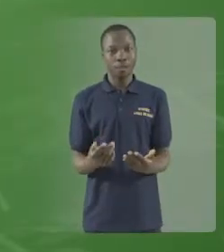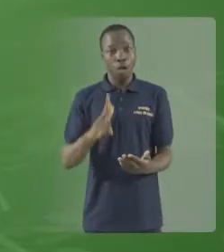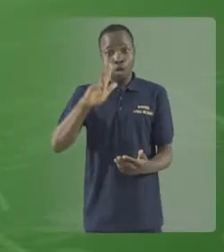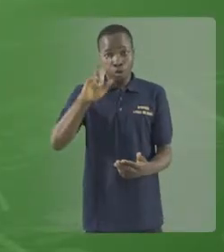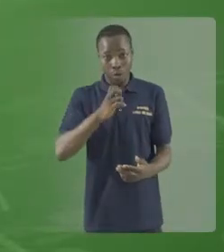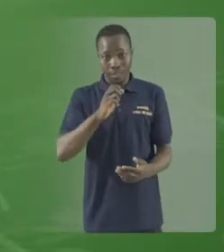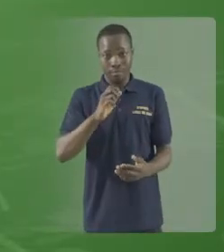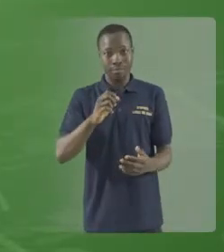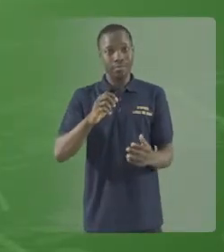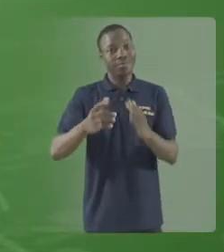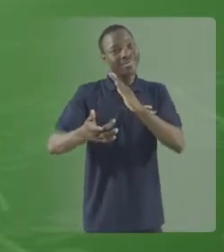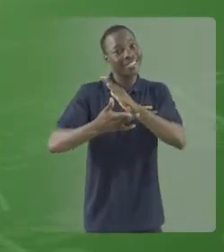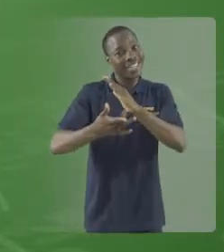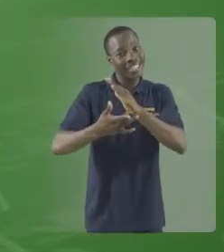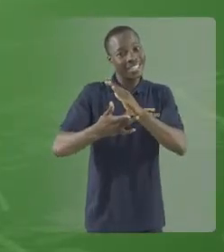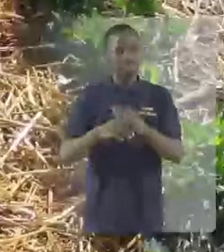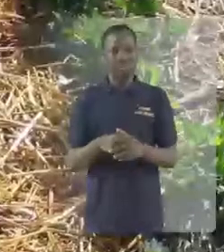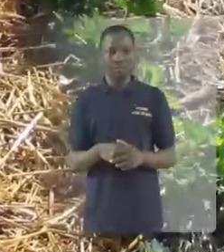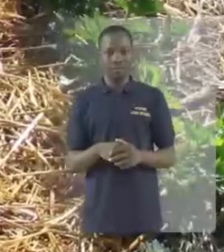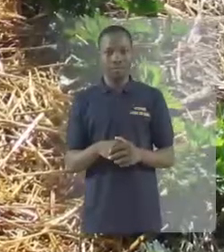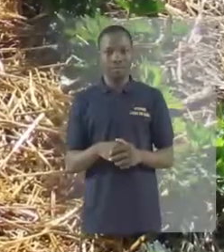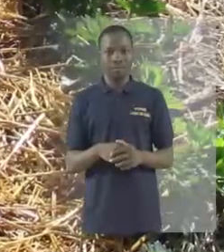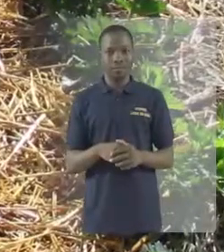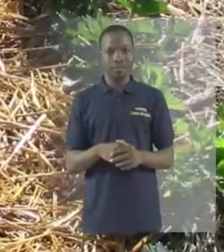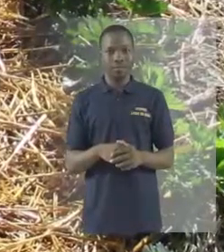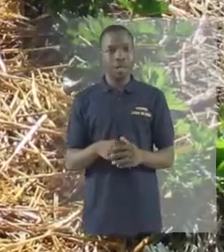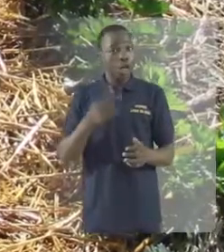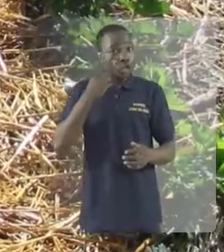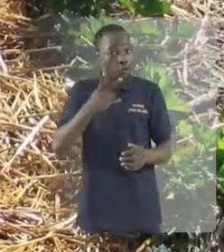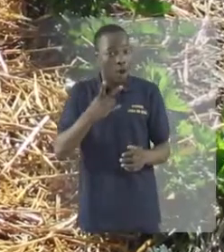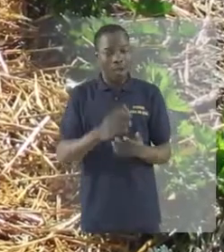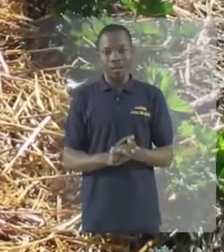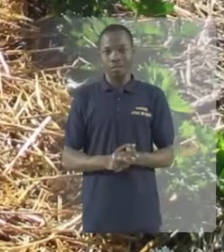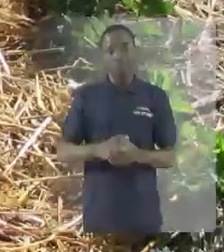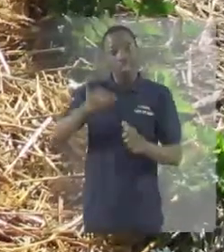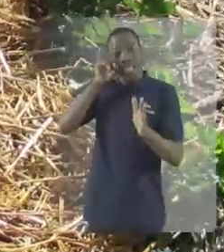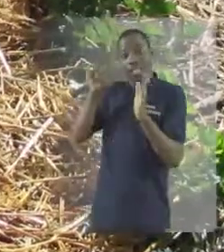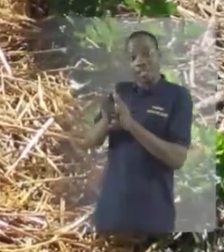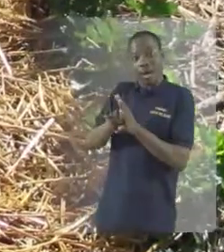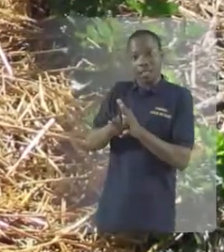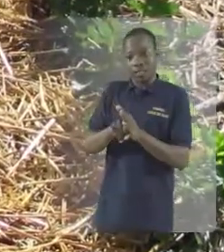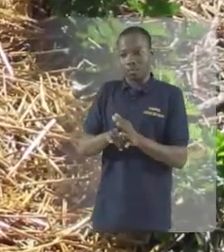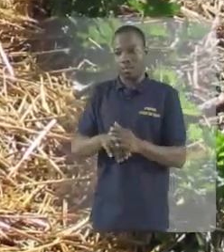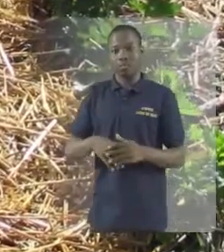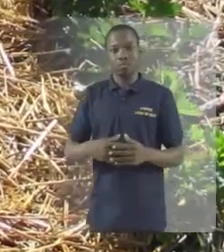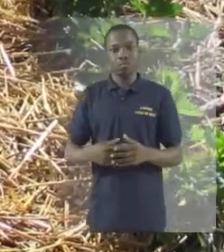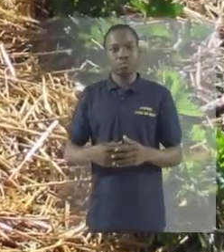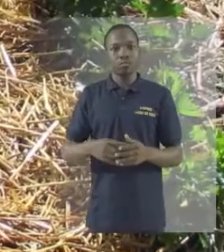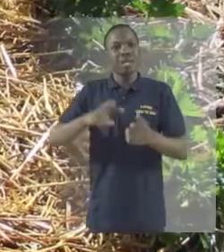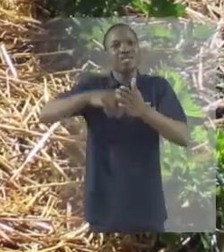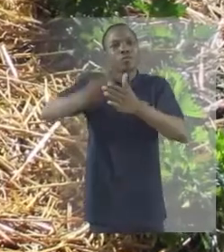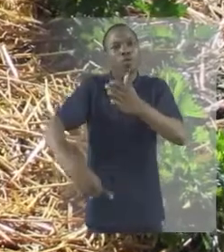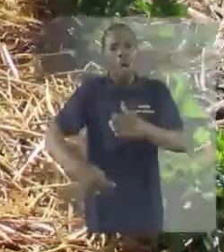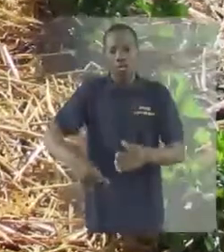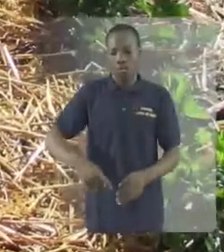Troisième technique, le paillage. Cette technique consiste à recouvrir un